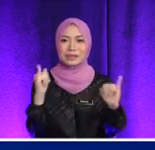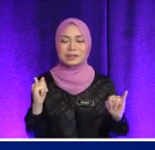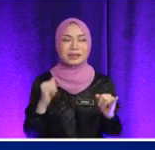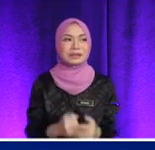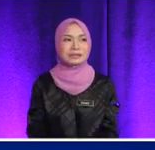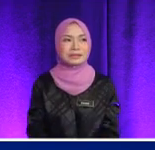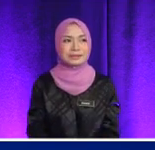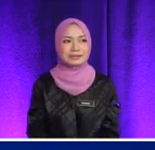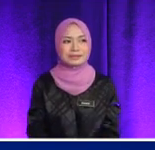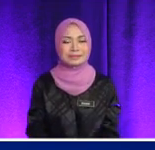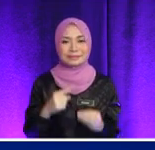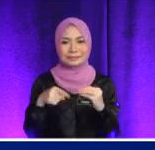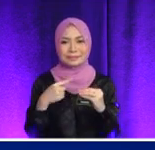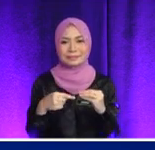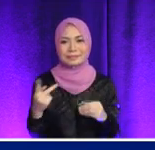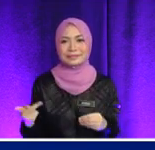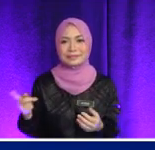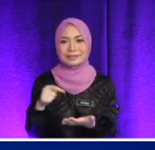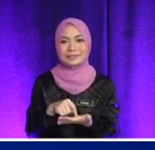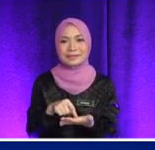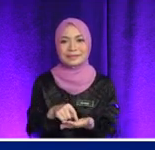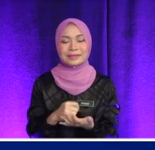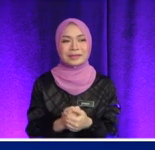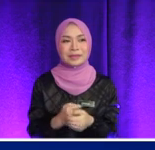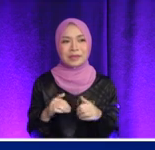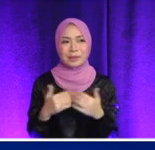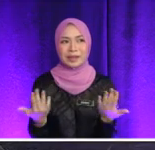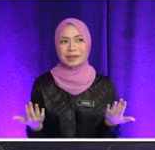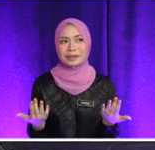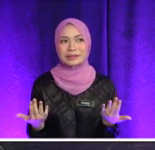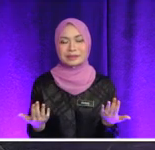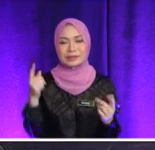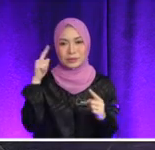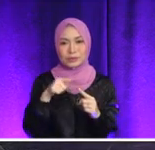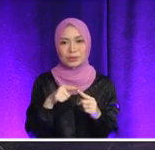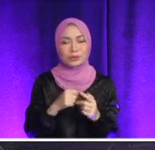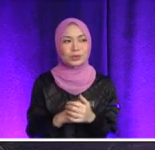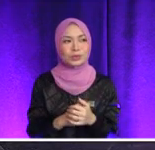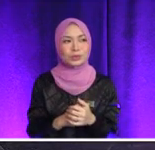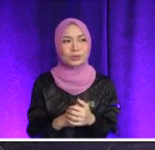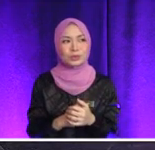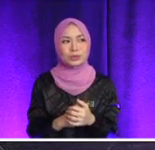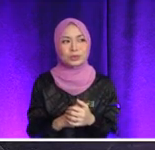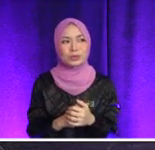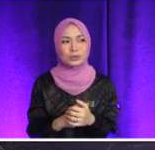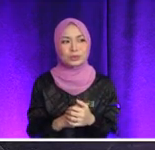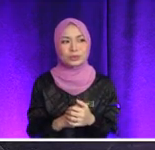saja tapi aliran-aliran lain setuju tidak dengan kenyataan ini